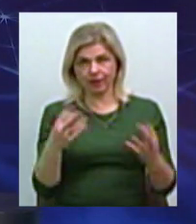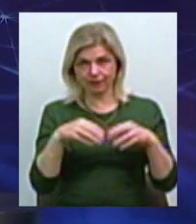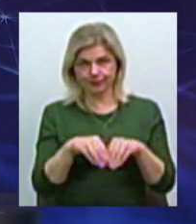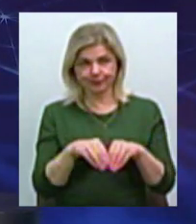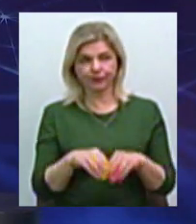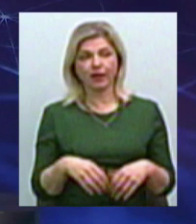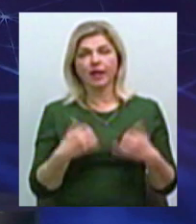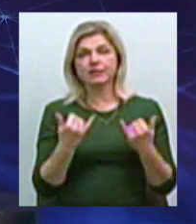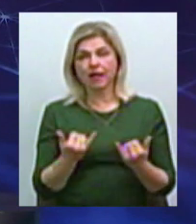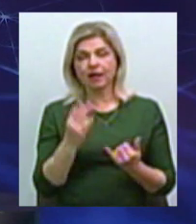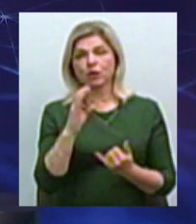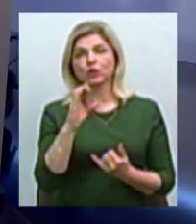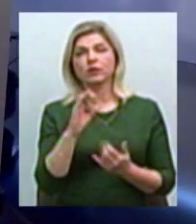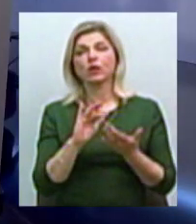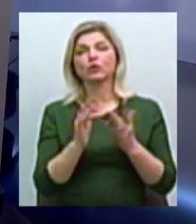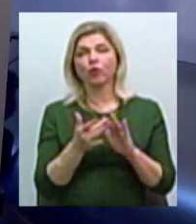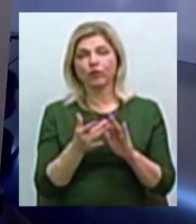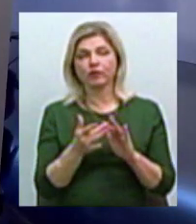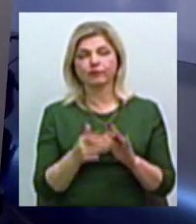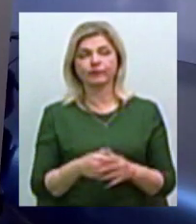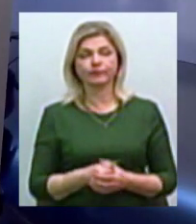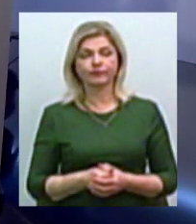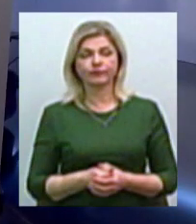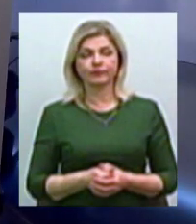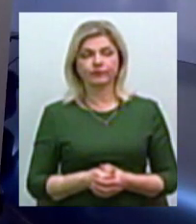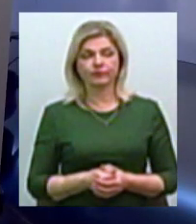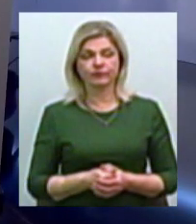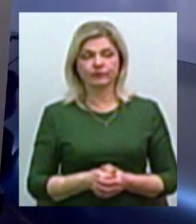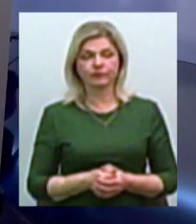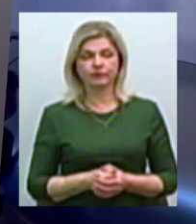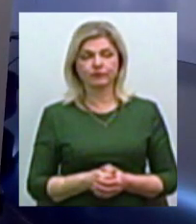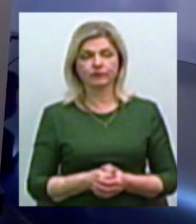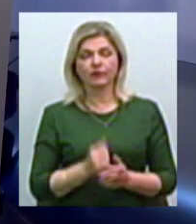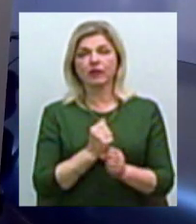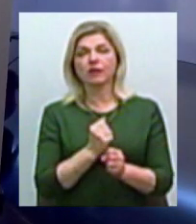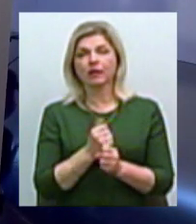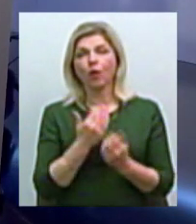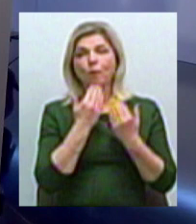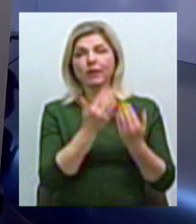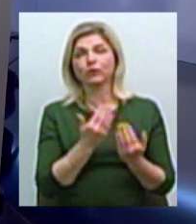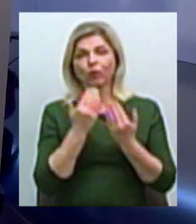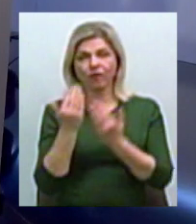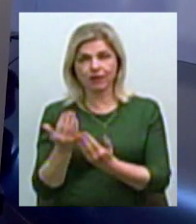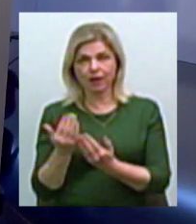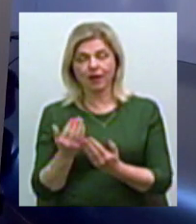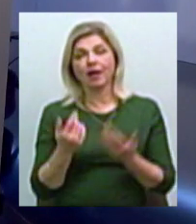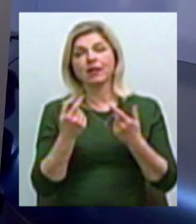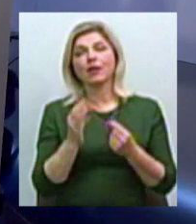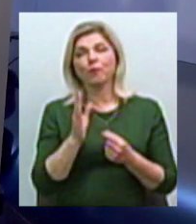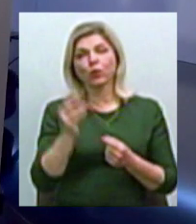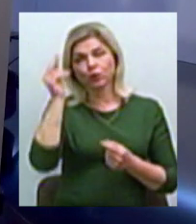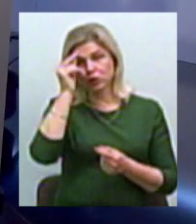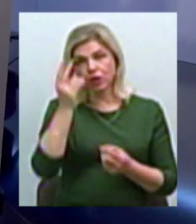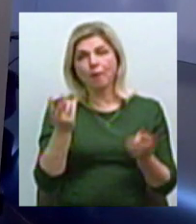своїх соціальних сторінках, в соціальних мережах, верніше, вони проводять опитування, де будуть вивчати